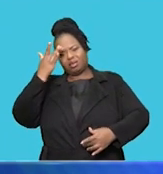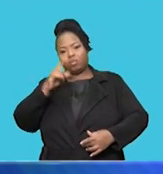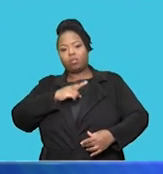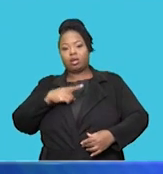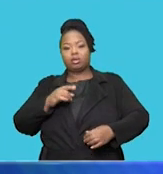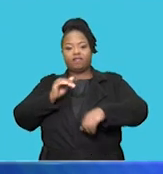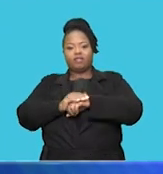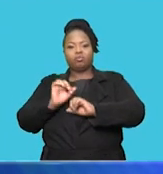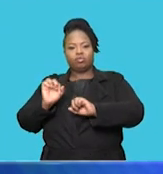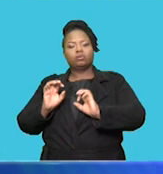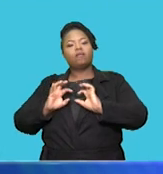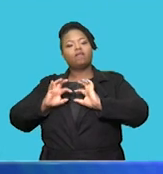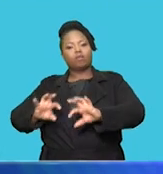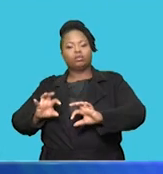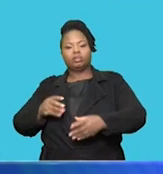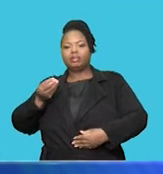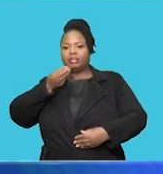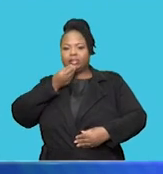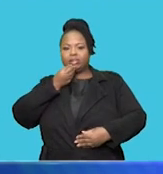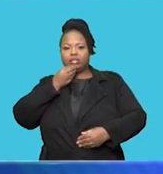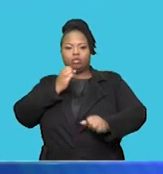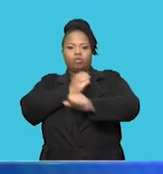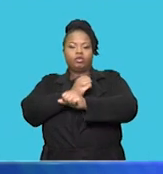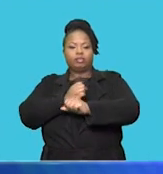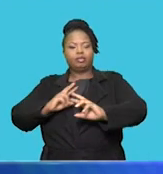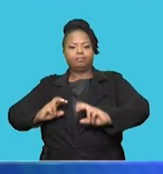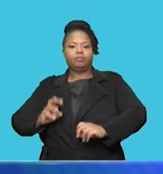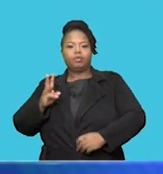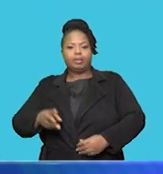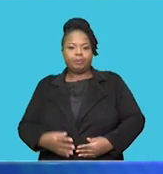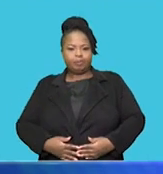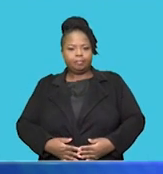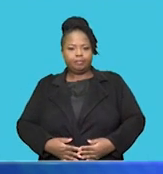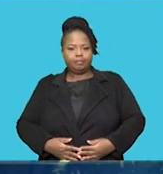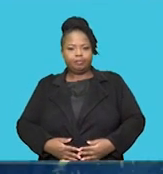bakhe ukuba atye ikhefu. Okanti ke lo mba uphantsi kophando.